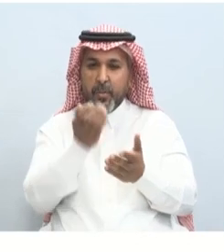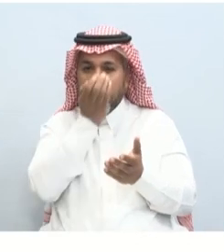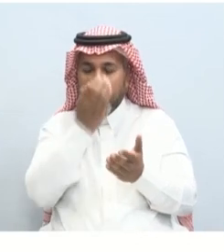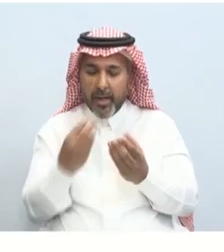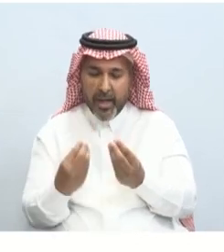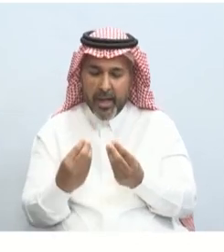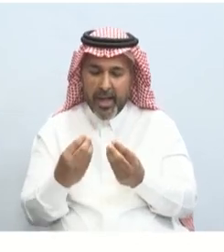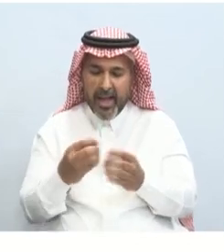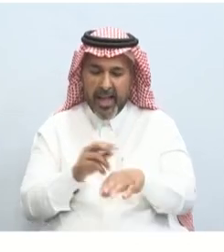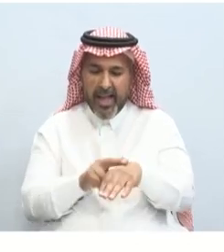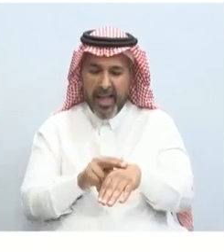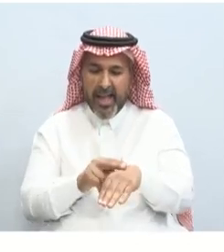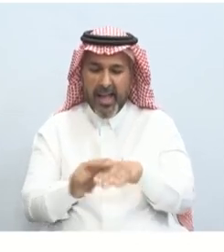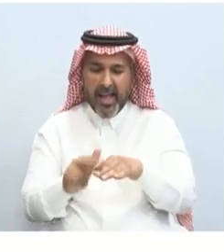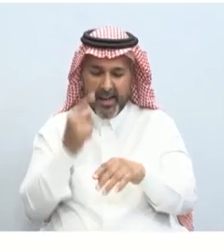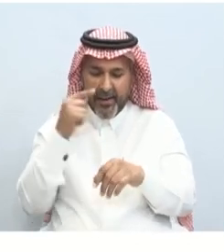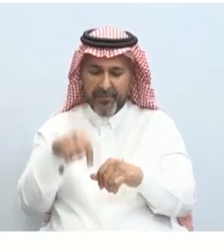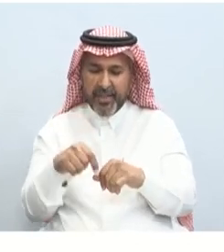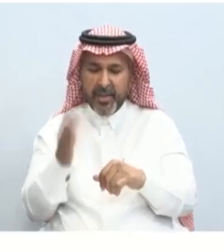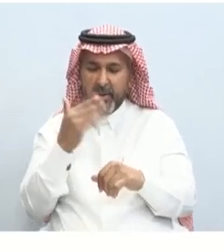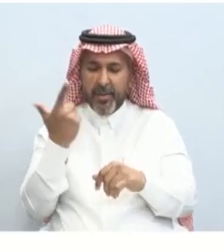هل نستطيع ان ناتي بنتيجه